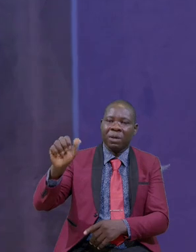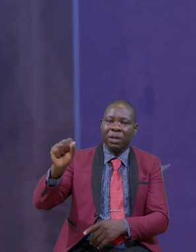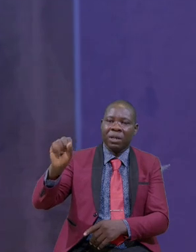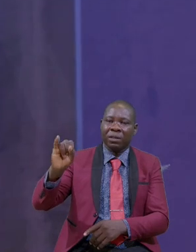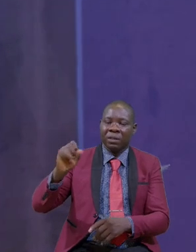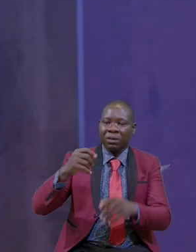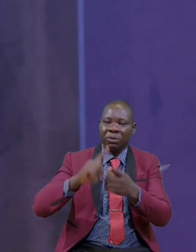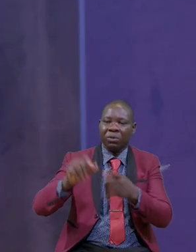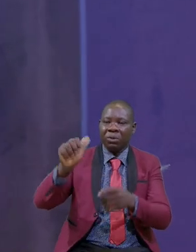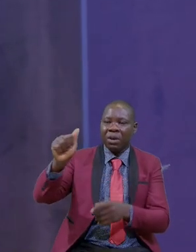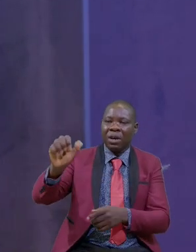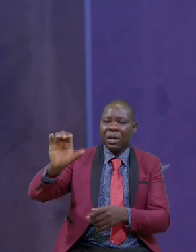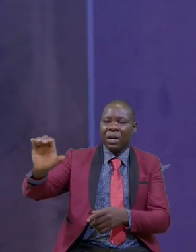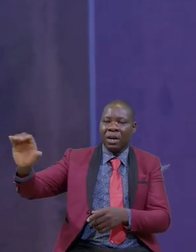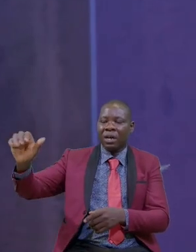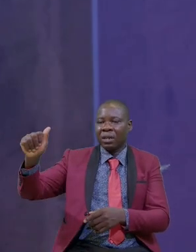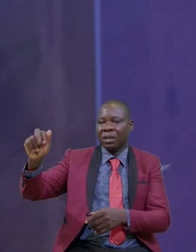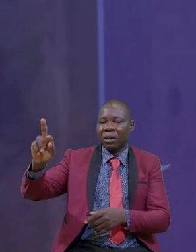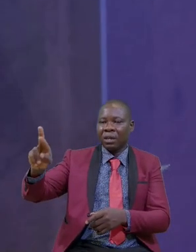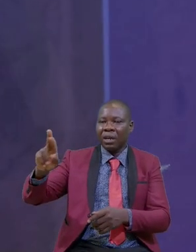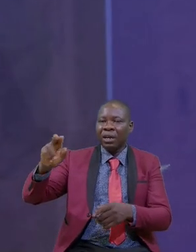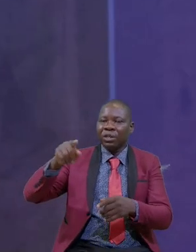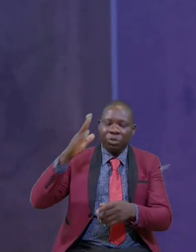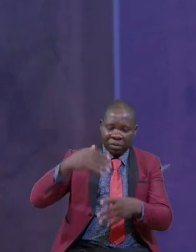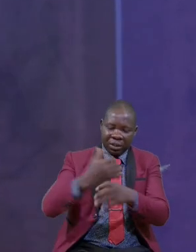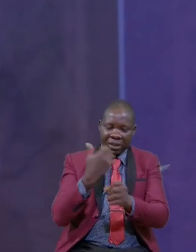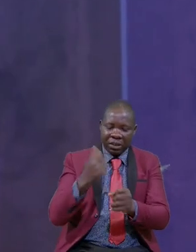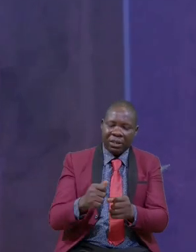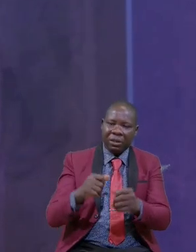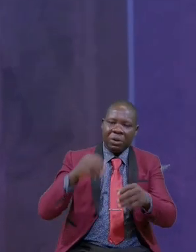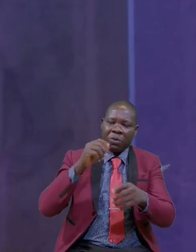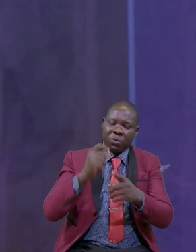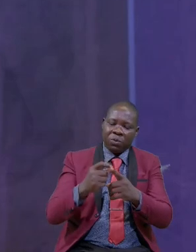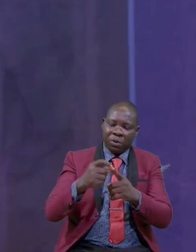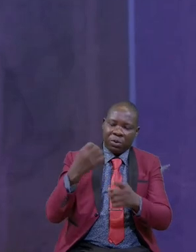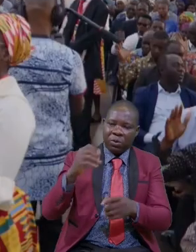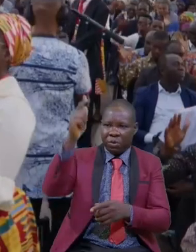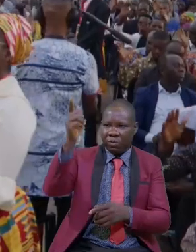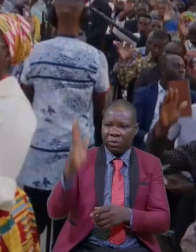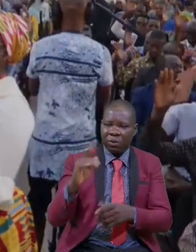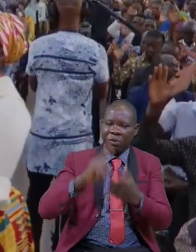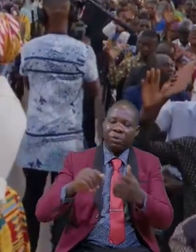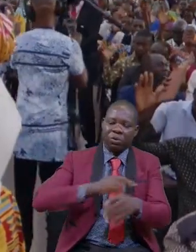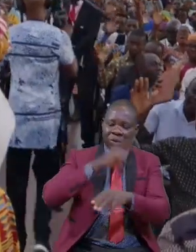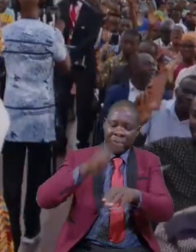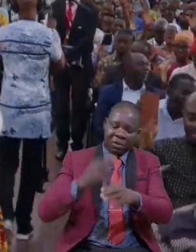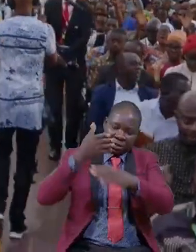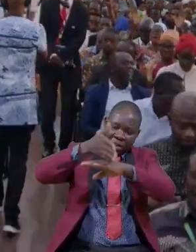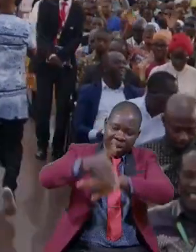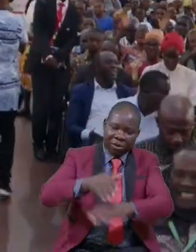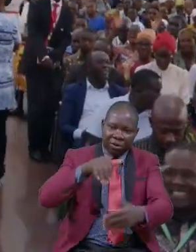partout, you will take the word of God ira avec la parole de Dieu dans les nations de là au nom de Jésus.